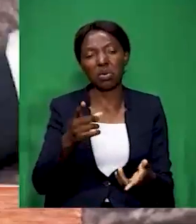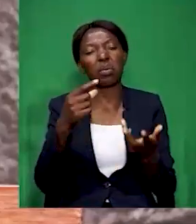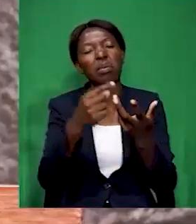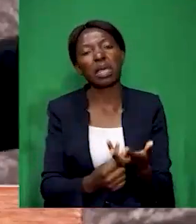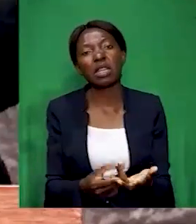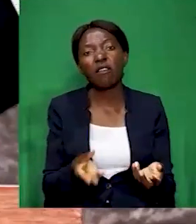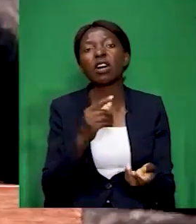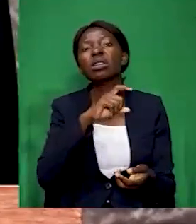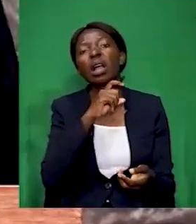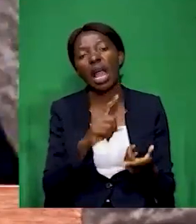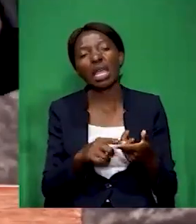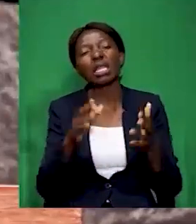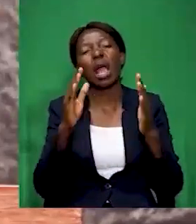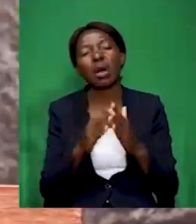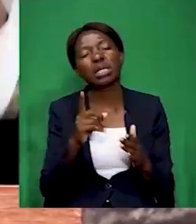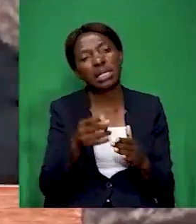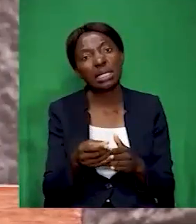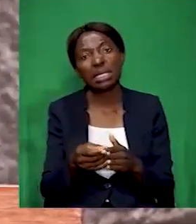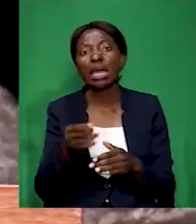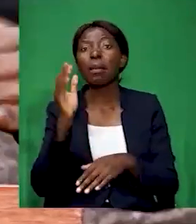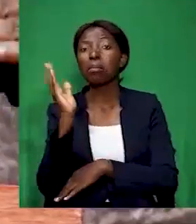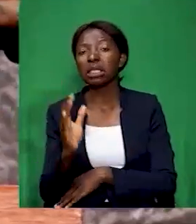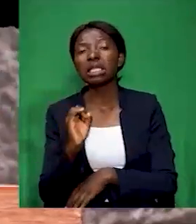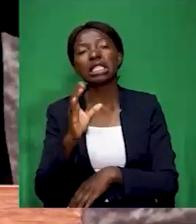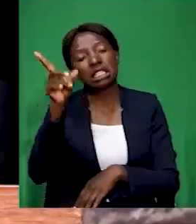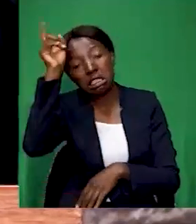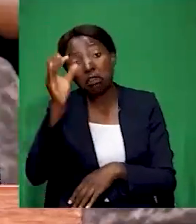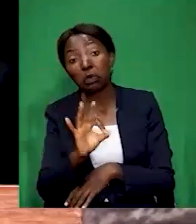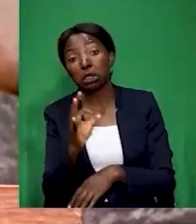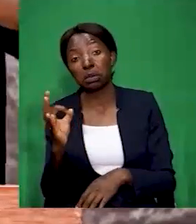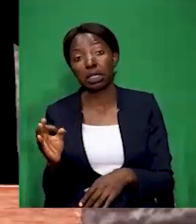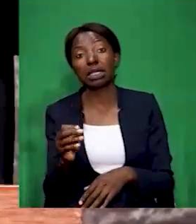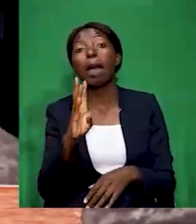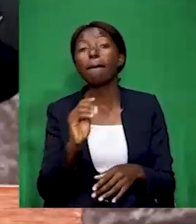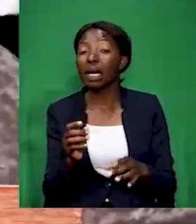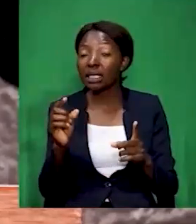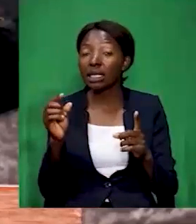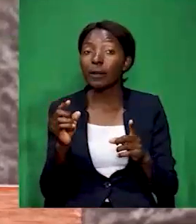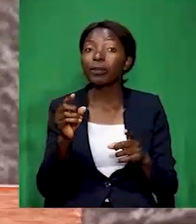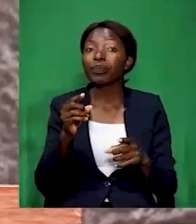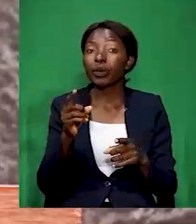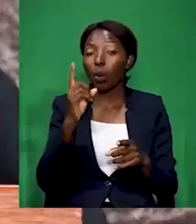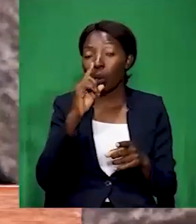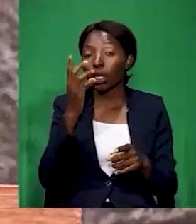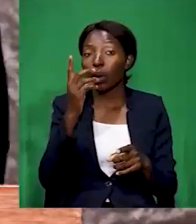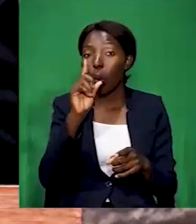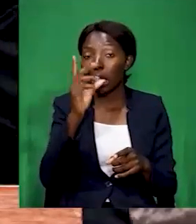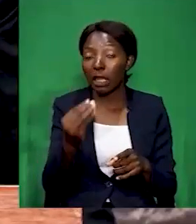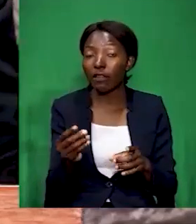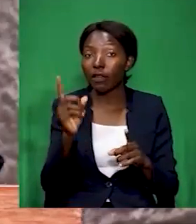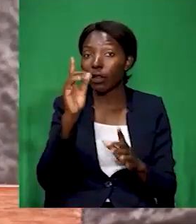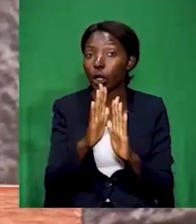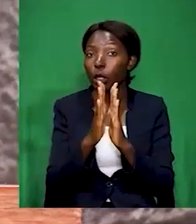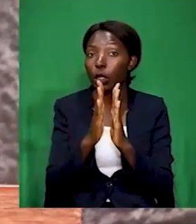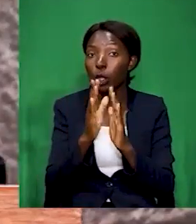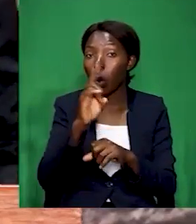mota ugowana imba ndiri kungobvunza kuti vhangeri iri mweyai vhangeri raFilipi wanga ine mweya rari raKristu Christ and